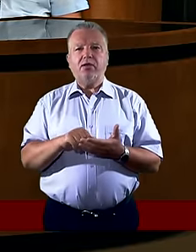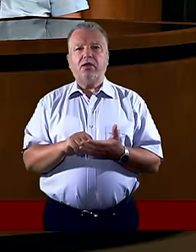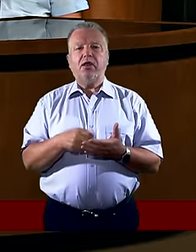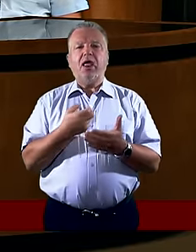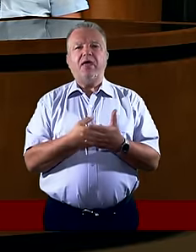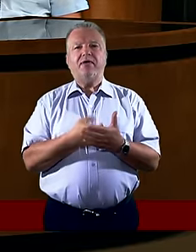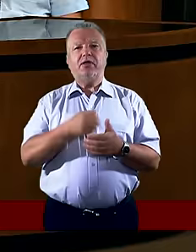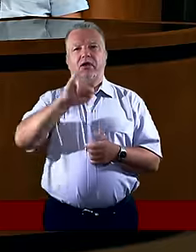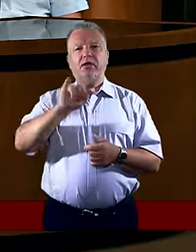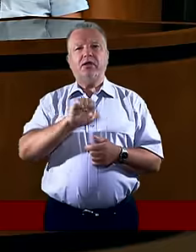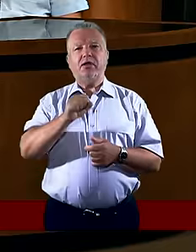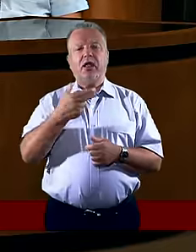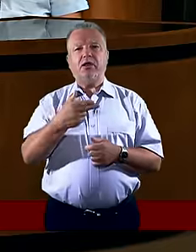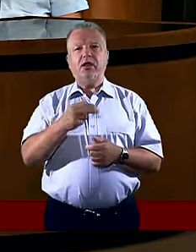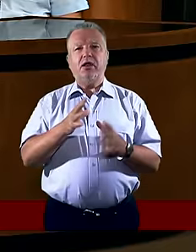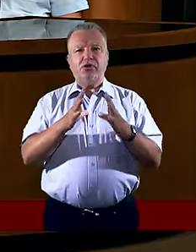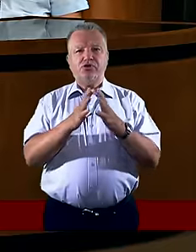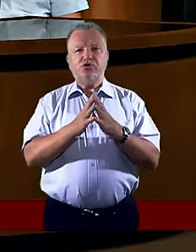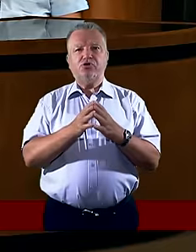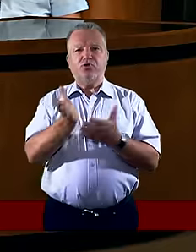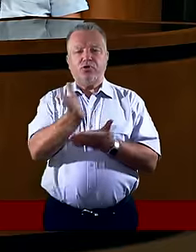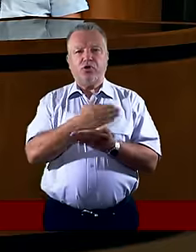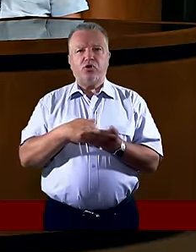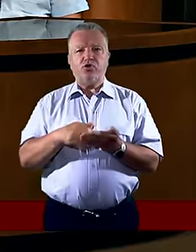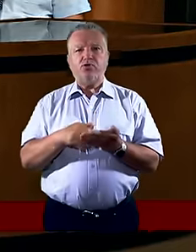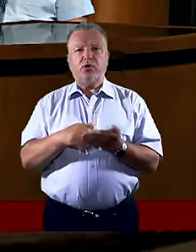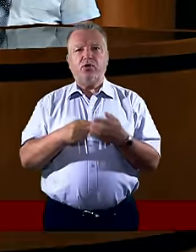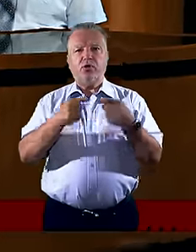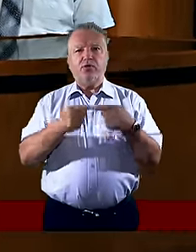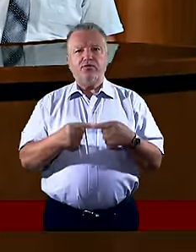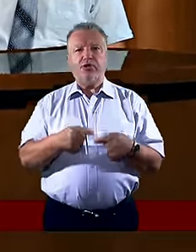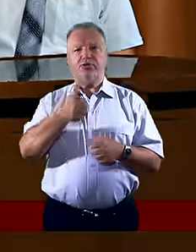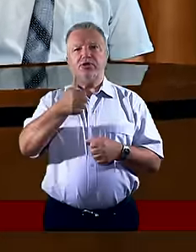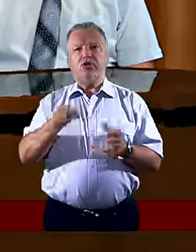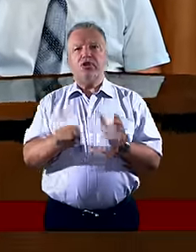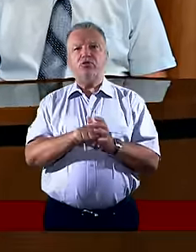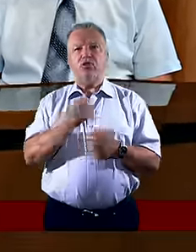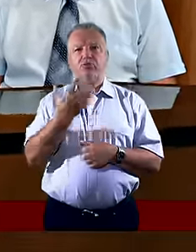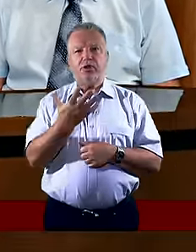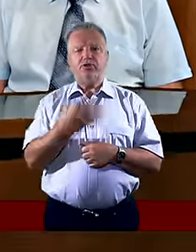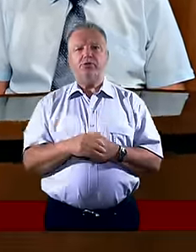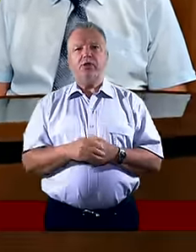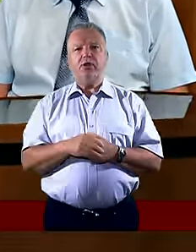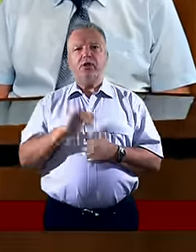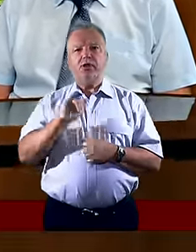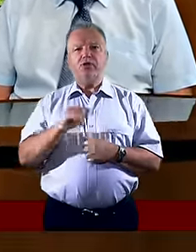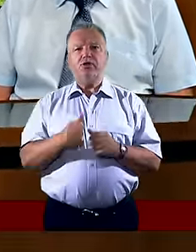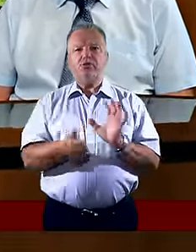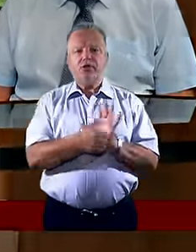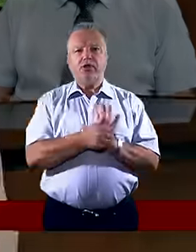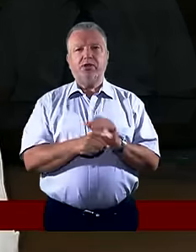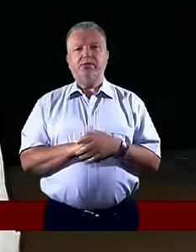według świętego Jana, 10 rozdział. I proszę, żebyśmy przeczytali wersety od 1 do 5 i werset 16.